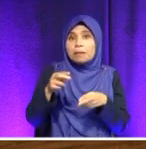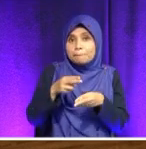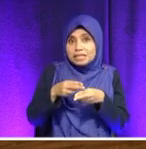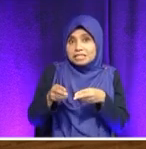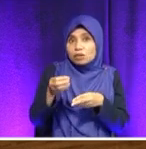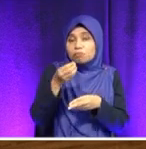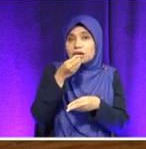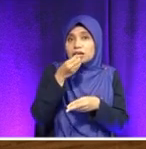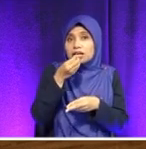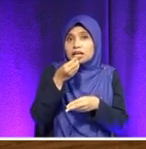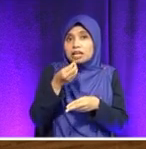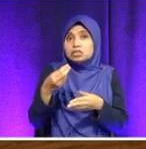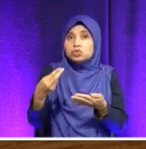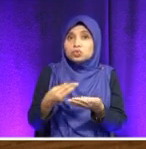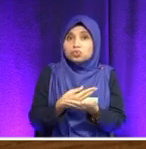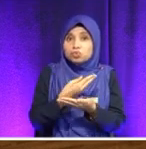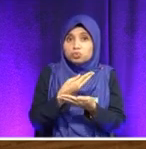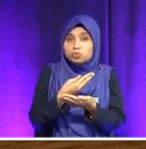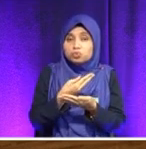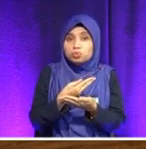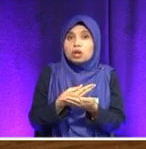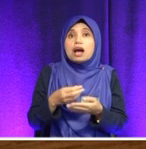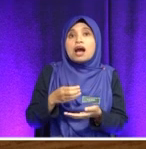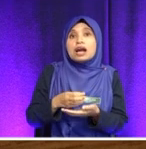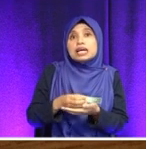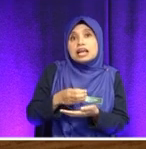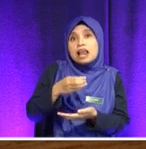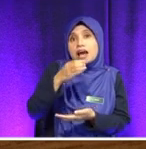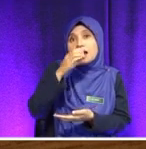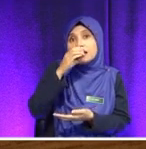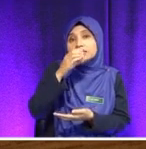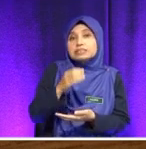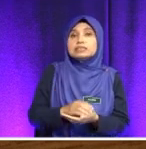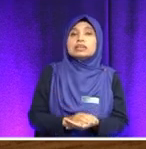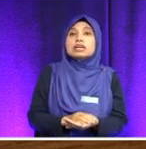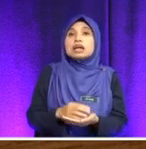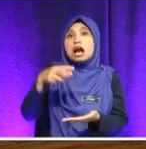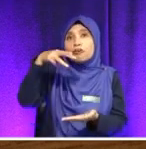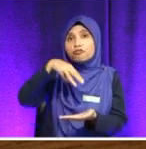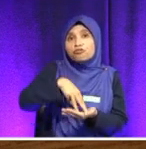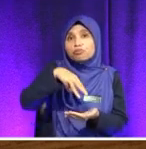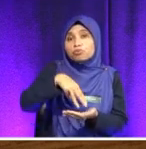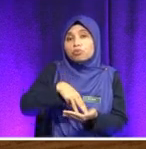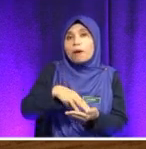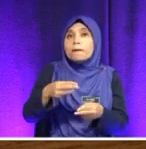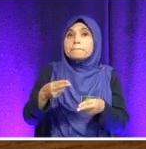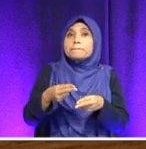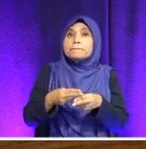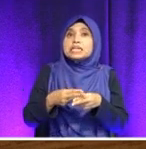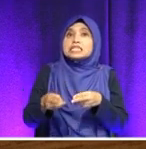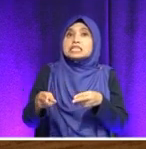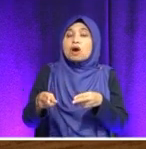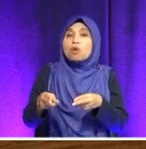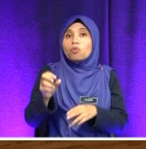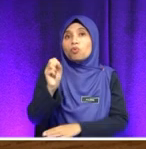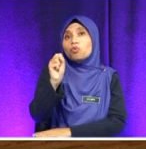sudu dessert, garfu dessert, gelas minuman, piring layan, garfu salad, pisau salad dan juga napkin